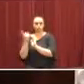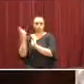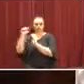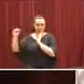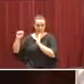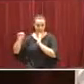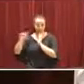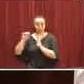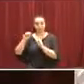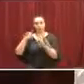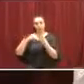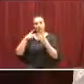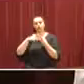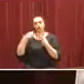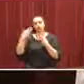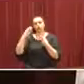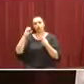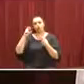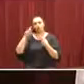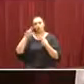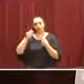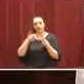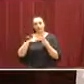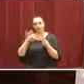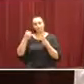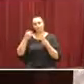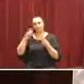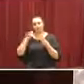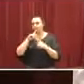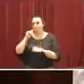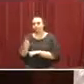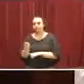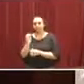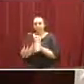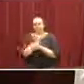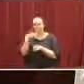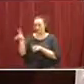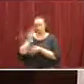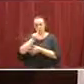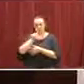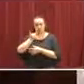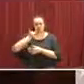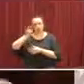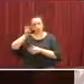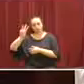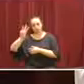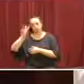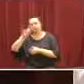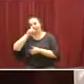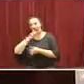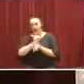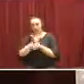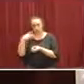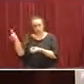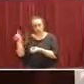Francisco Correa i Luis Bárcenas han estat condemnats a 51 i 33 anys de presó, respectivament, per activitats il·lícites,